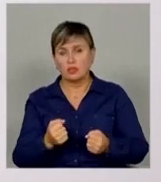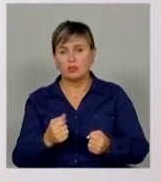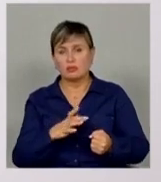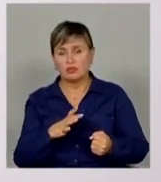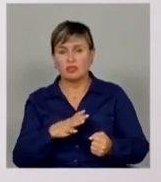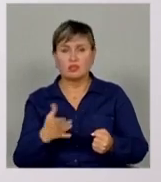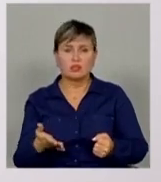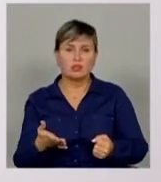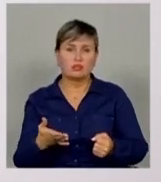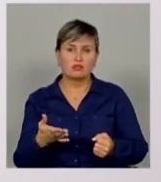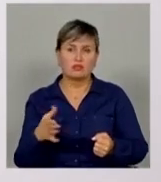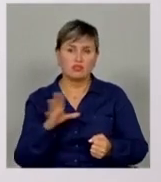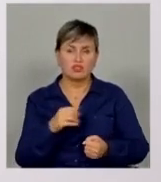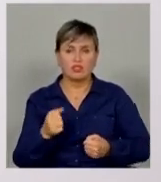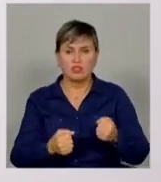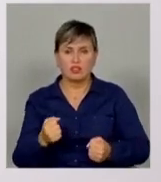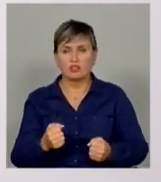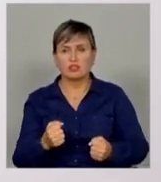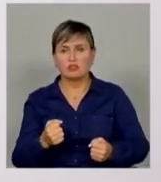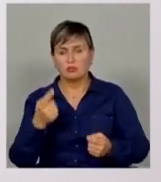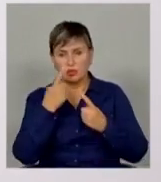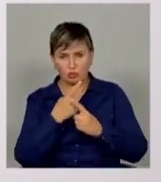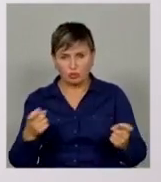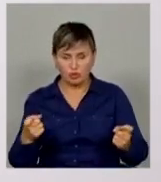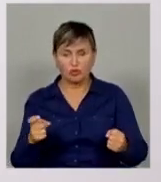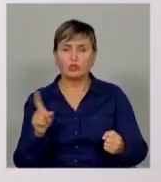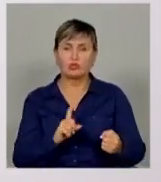линии иногда бывает. Все водители предупреждены, что